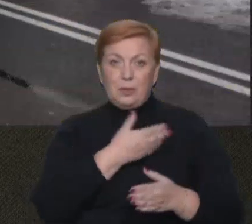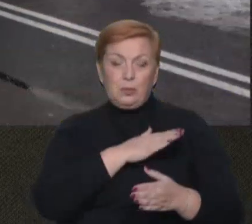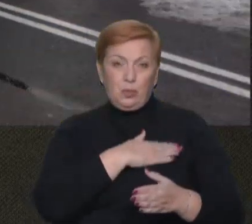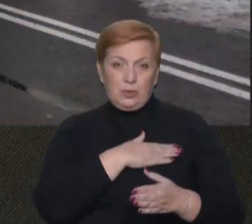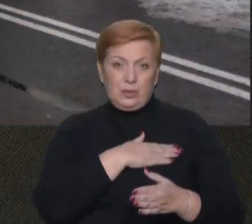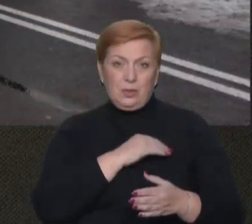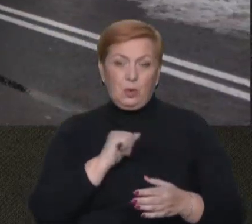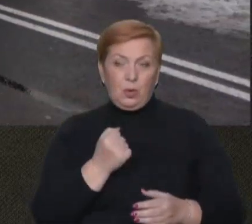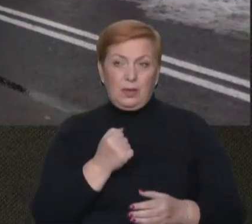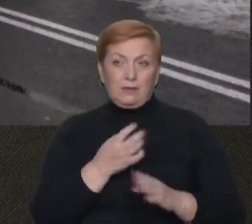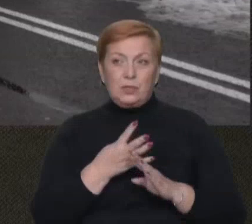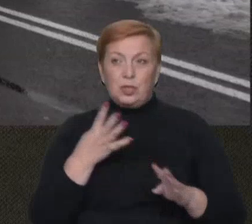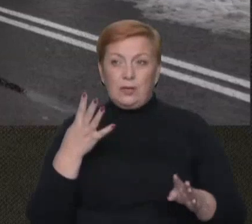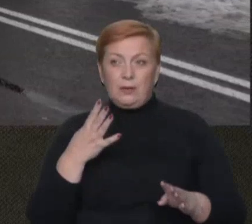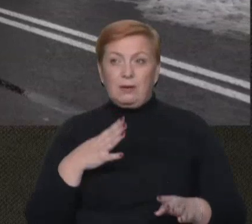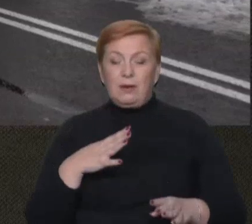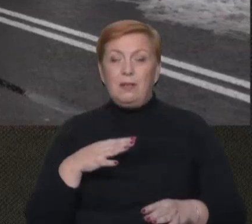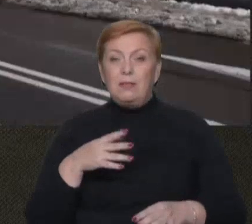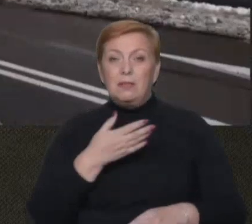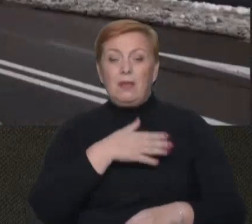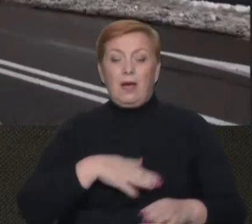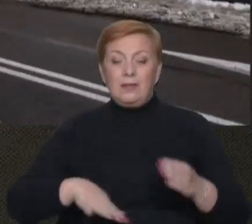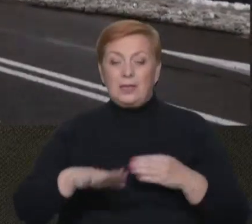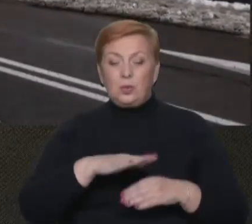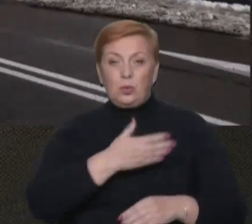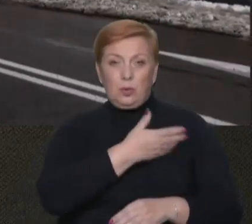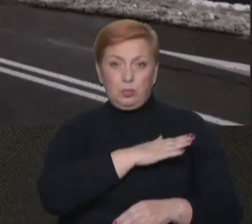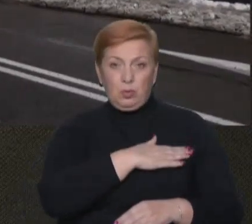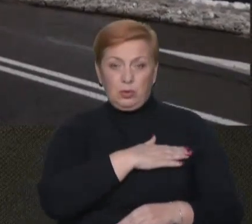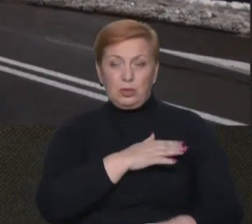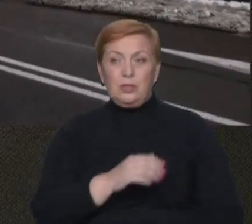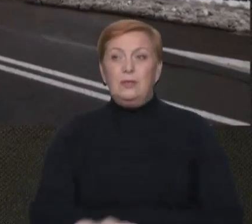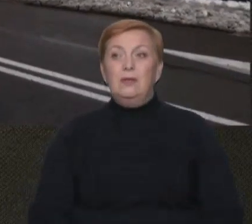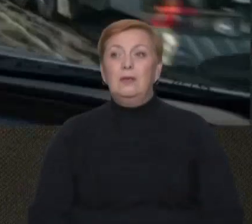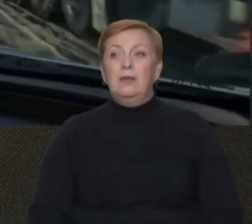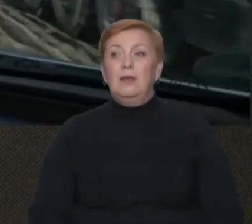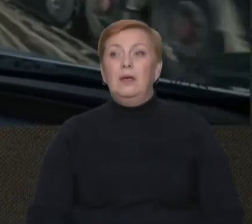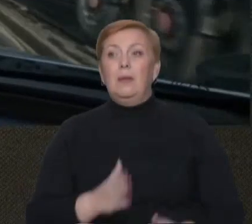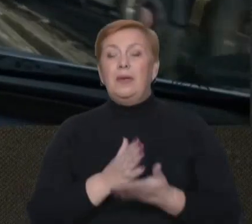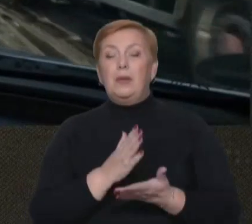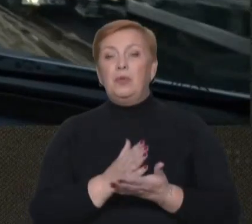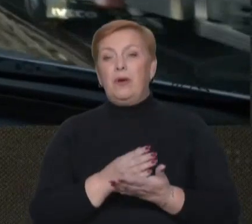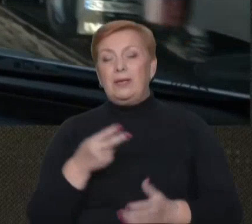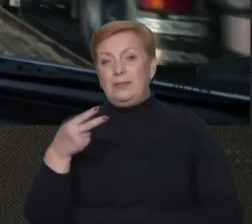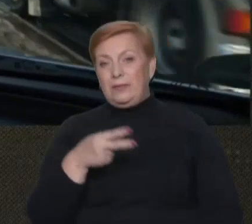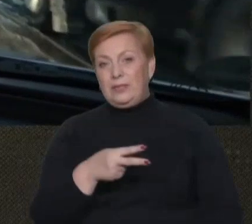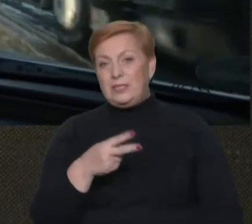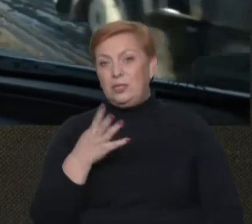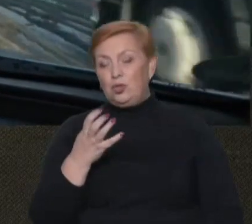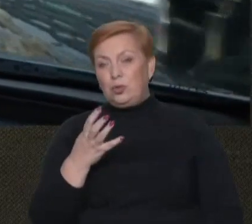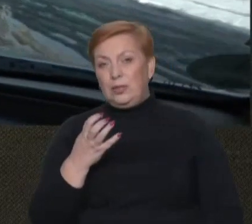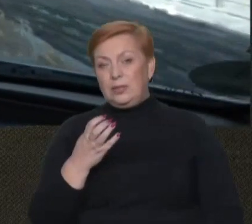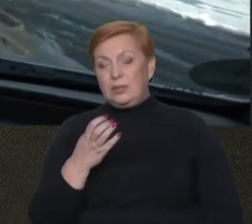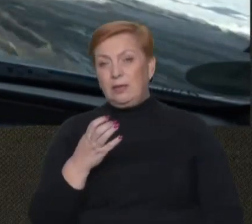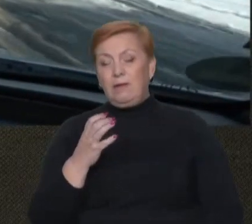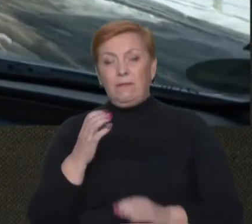чергах в бік України на території Польщі на всіх цих чотирьох напрямках перебуває десь 2400